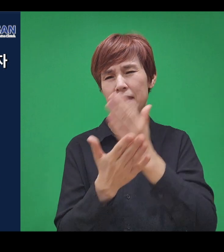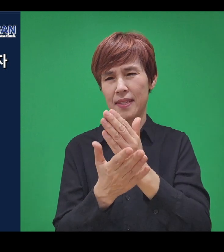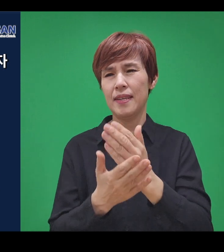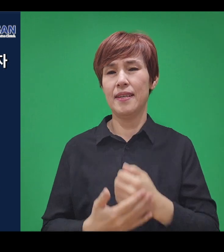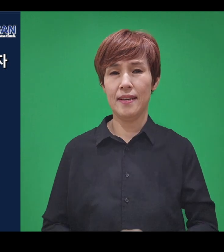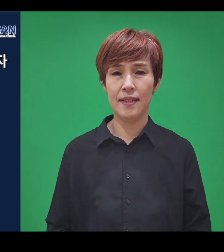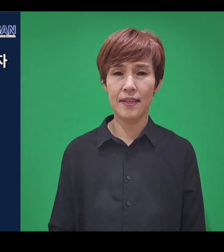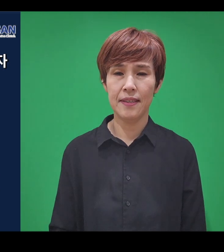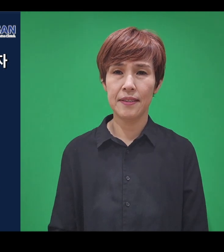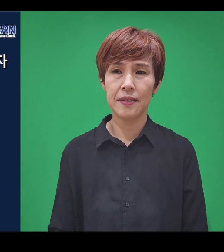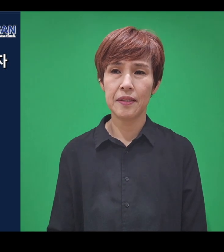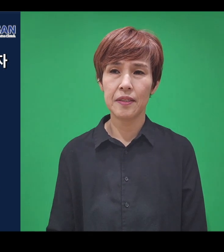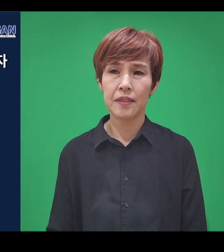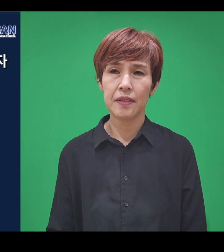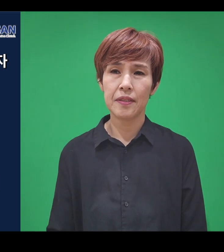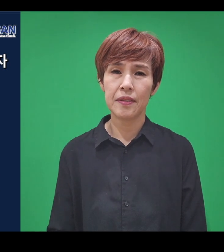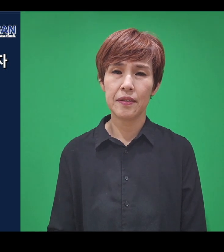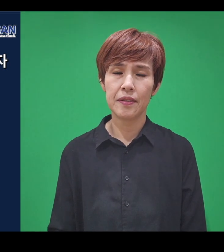하옵소서.